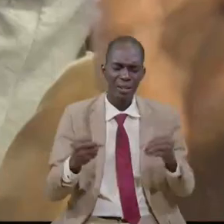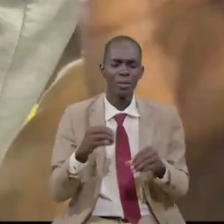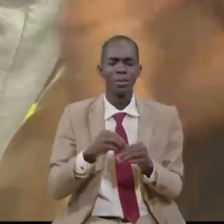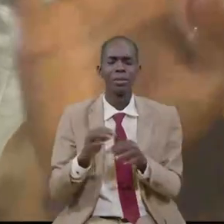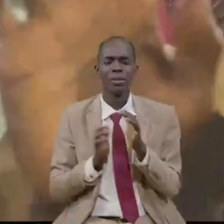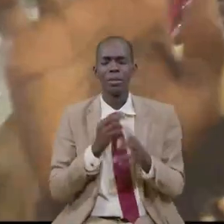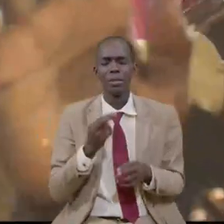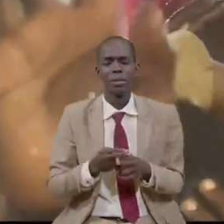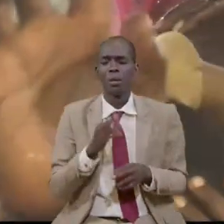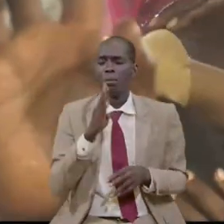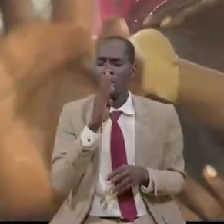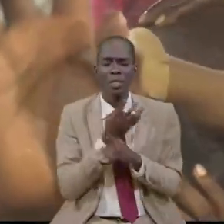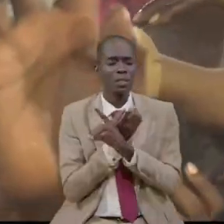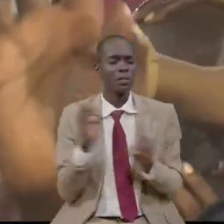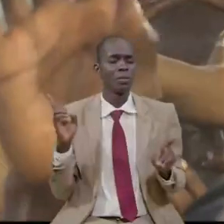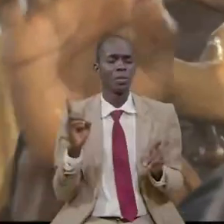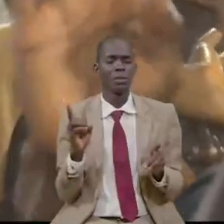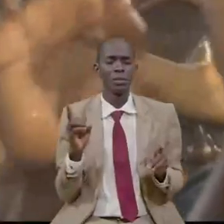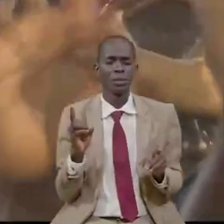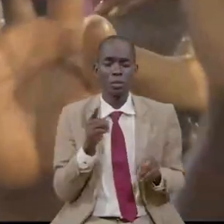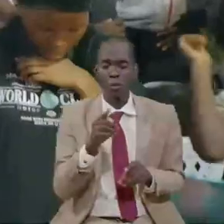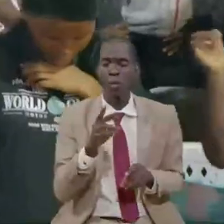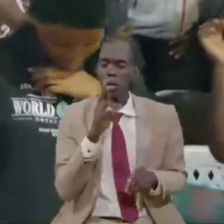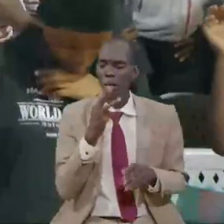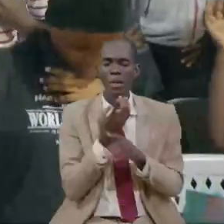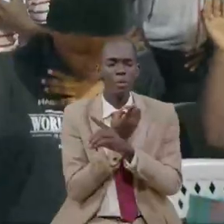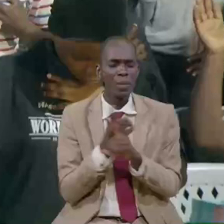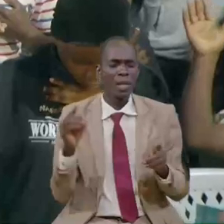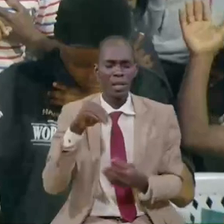Soyez en délivré. Vous êtes délivré.